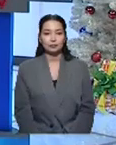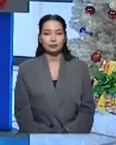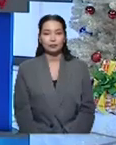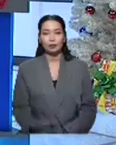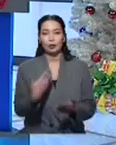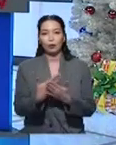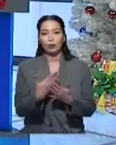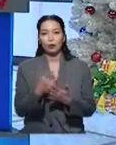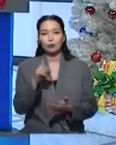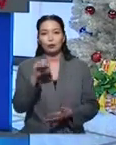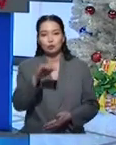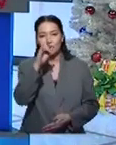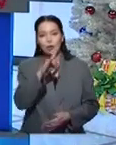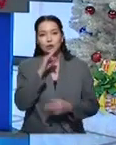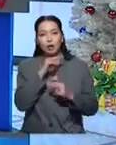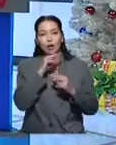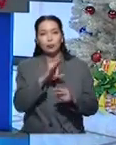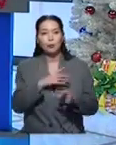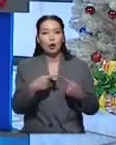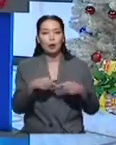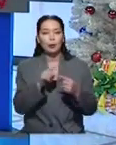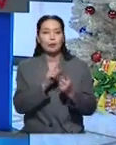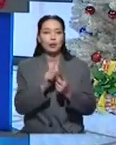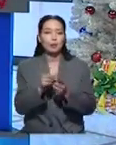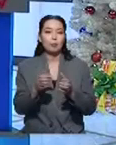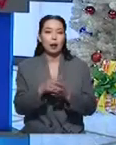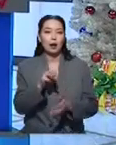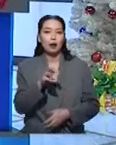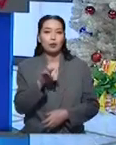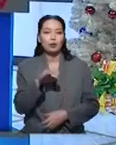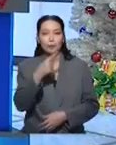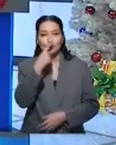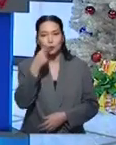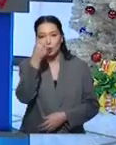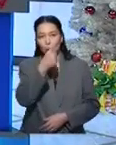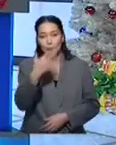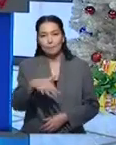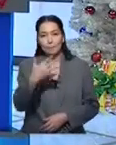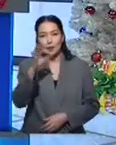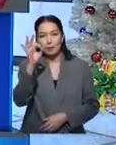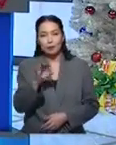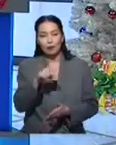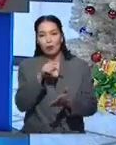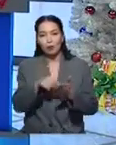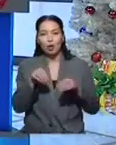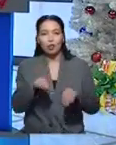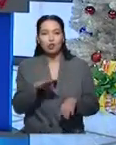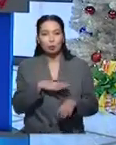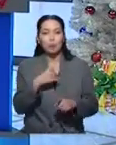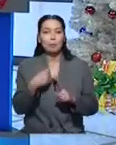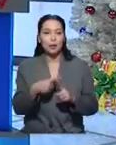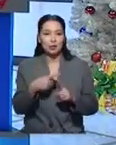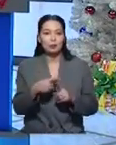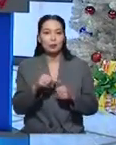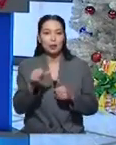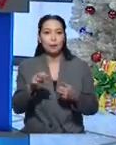Около 100 тысяч казахстанцев обратились в общественные приемные партии Аманат в минувшем году. И 55% вопросов решены положительно.